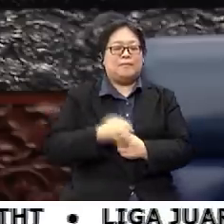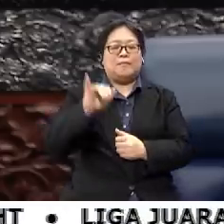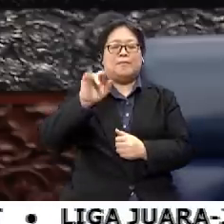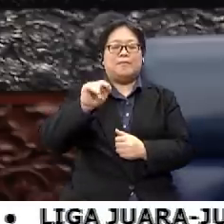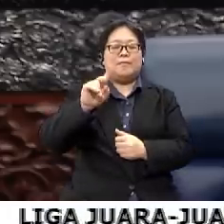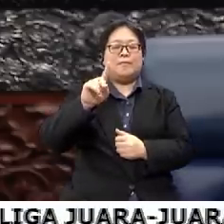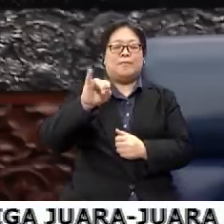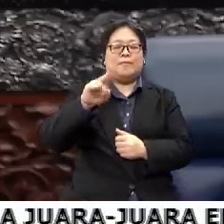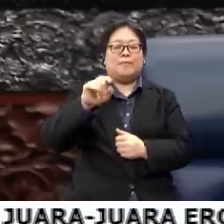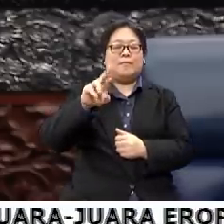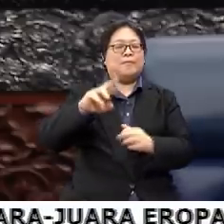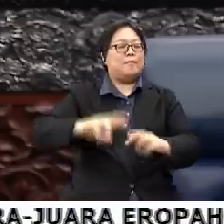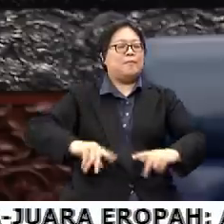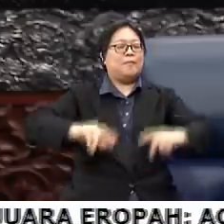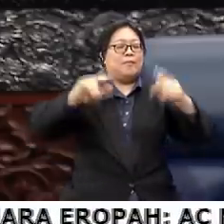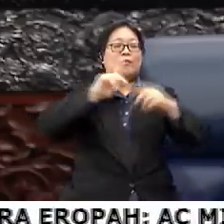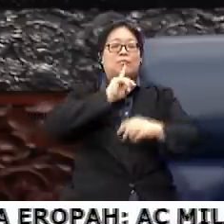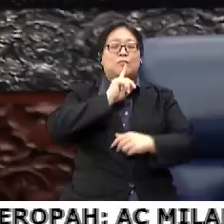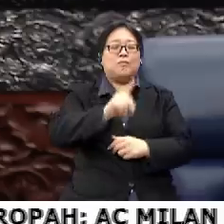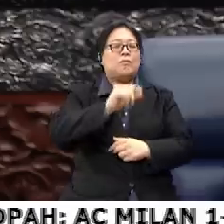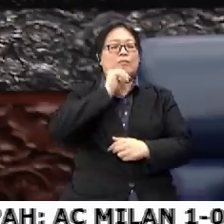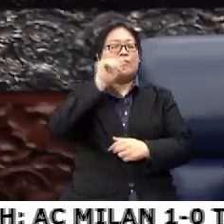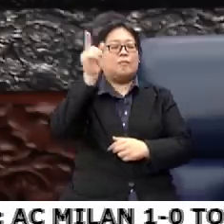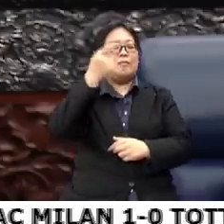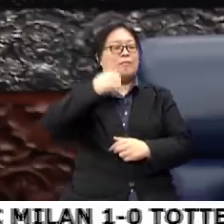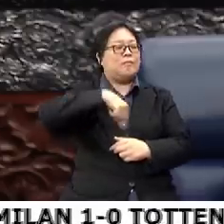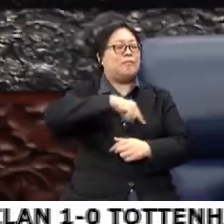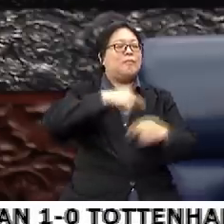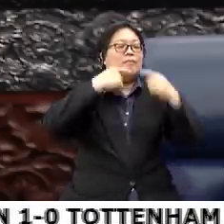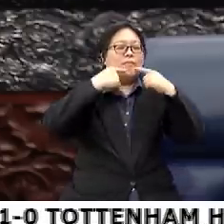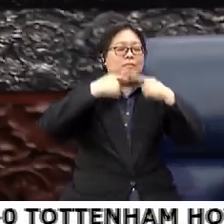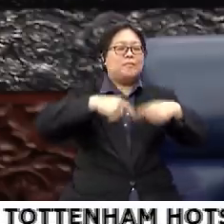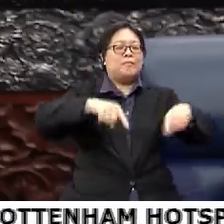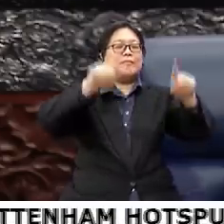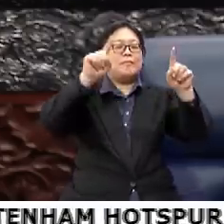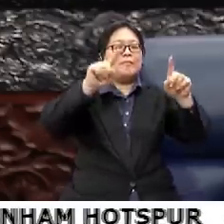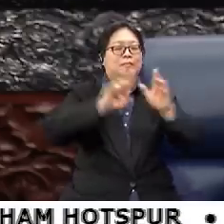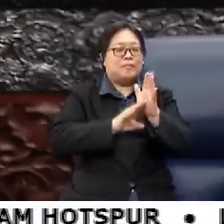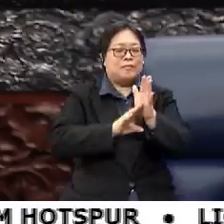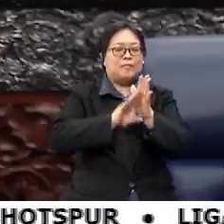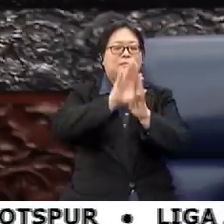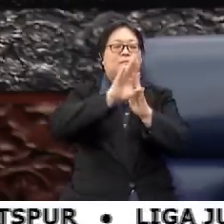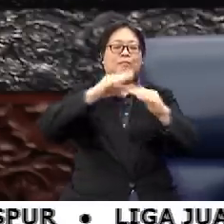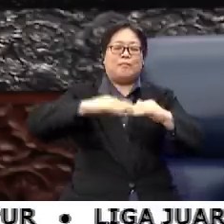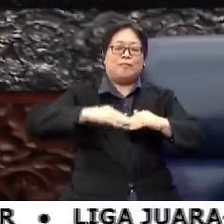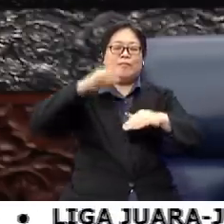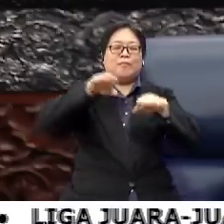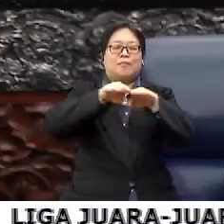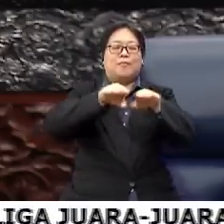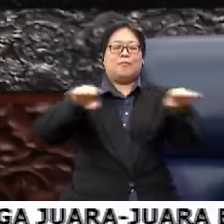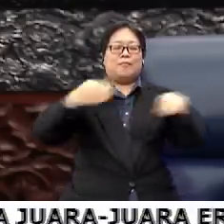yang sebenar bukan sekadar kejayaan kita untuk mencatatkan pertumbuhan melepasi